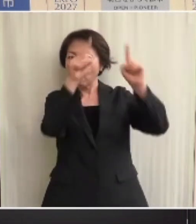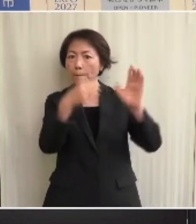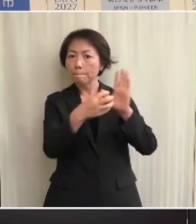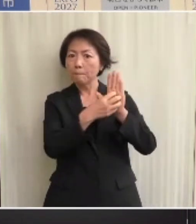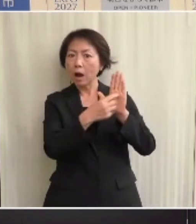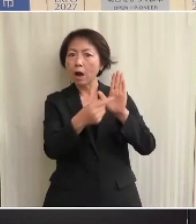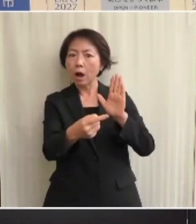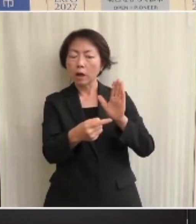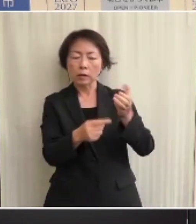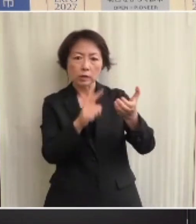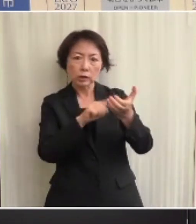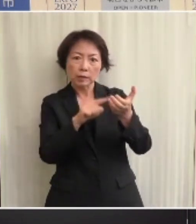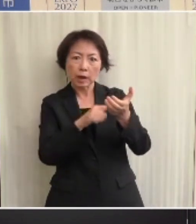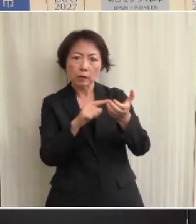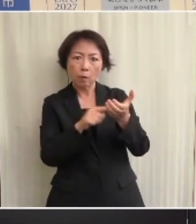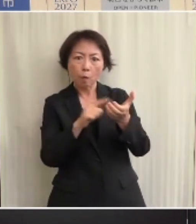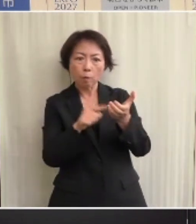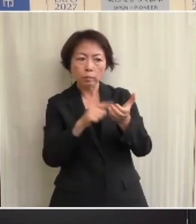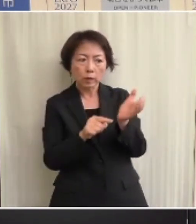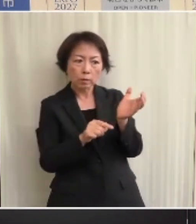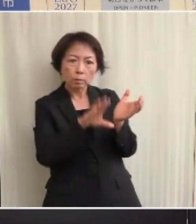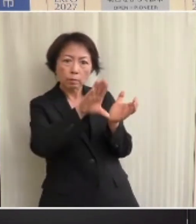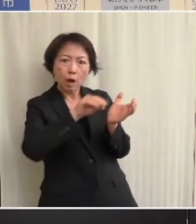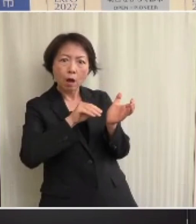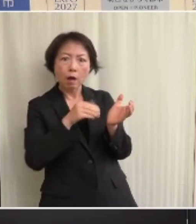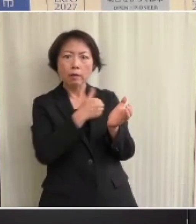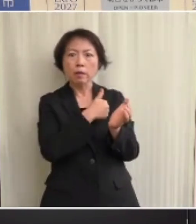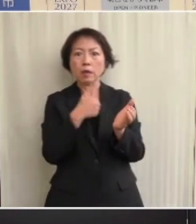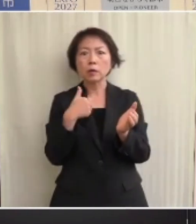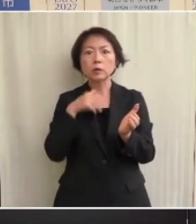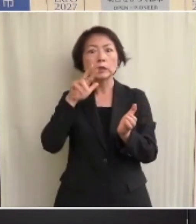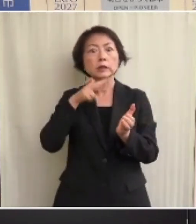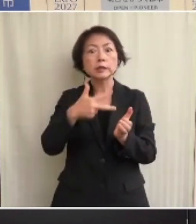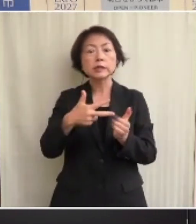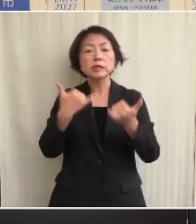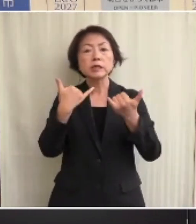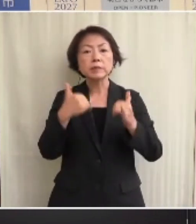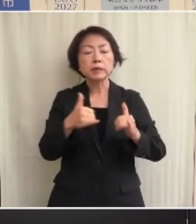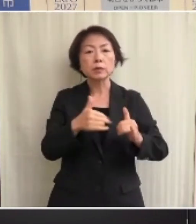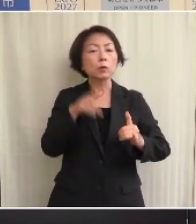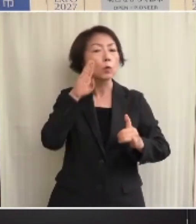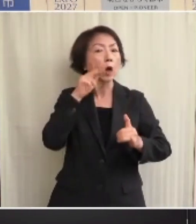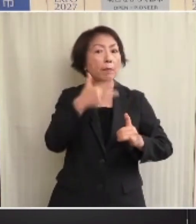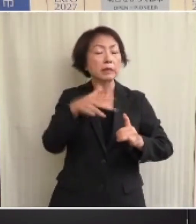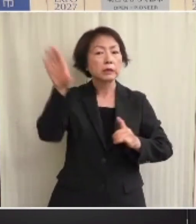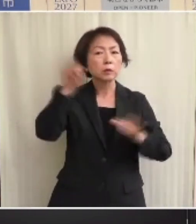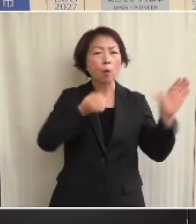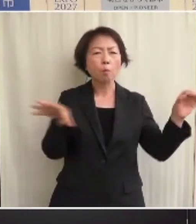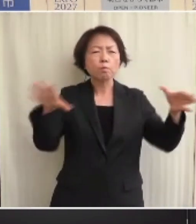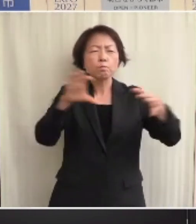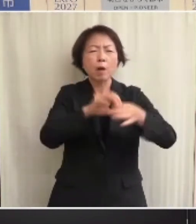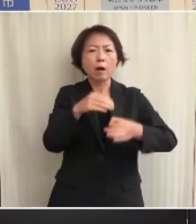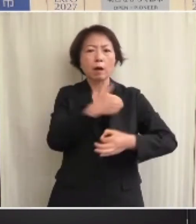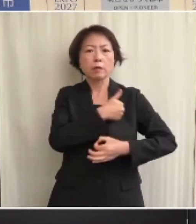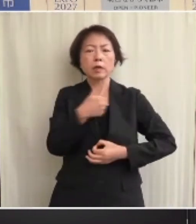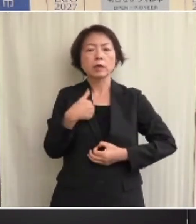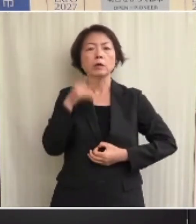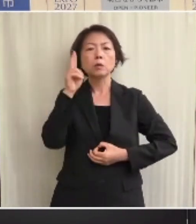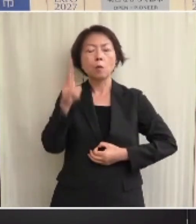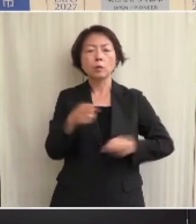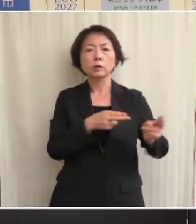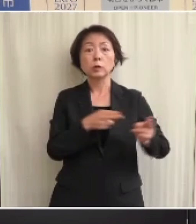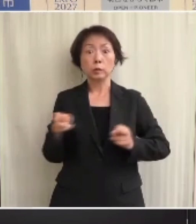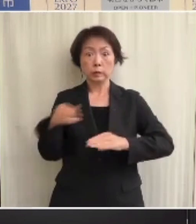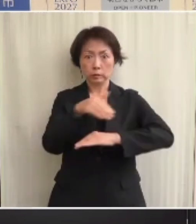がつながれるように、市民と行政がつながるようにしたいというふうに考えております。 QR コードなどを使